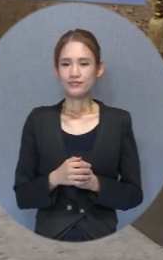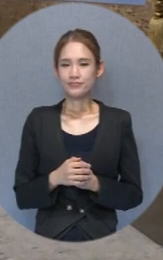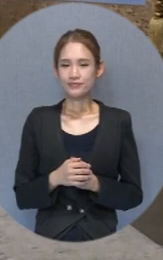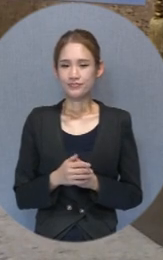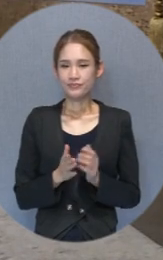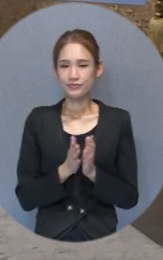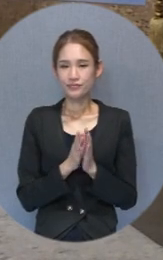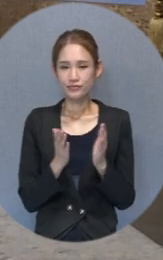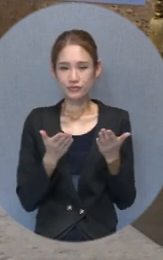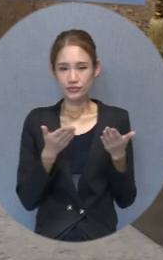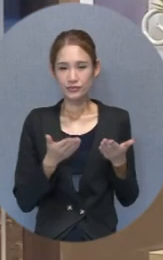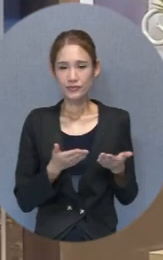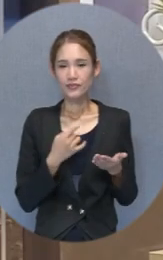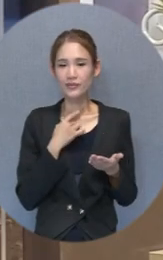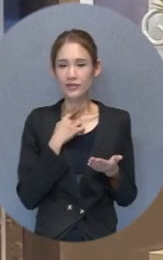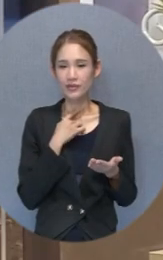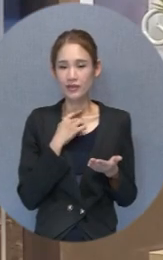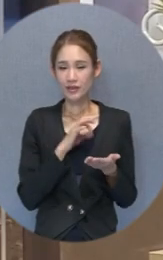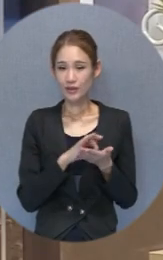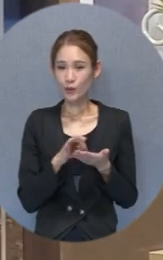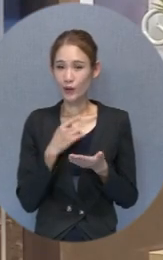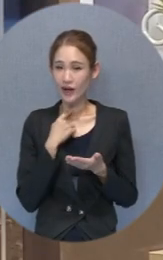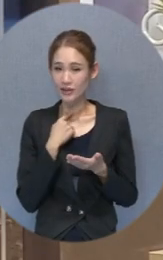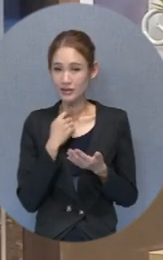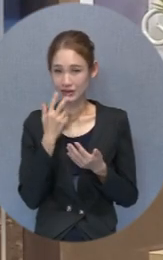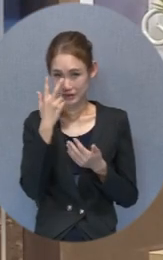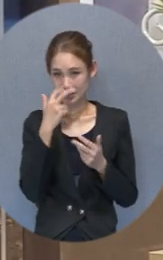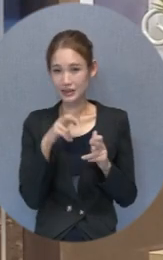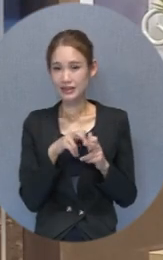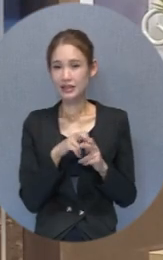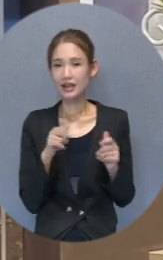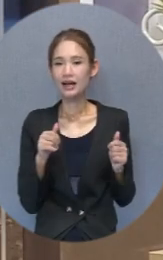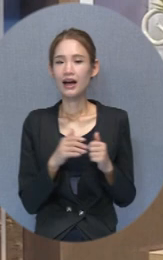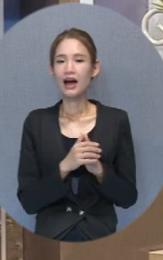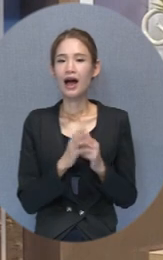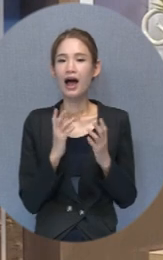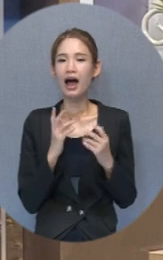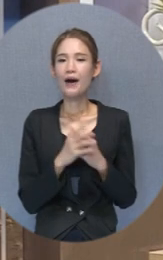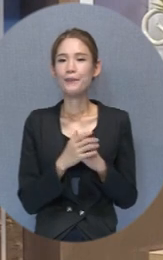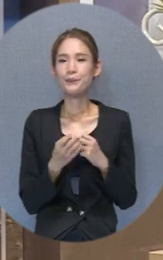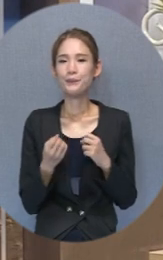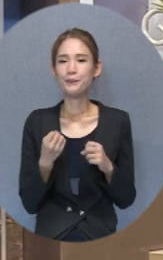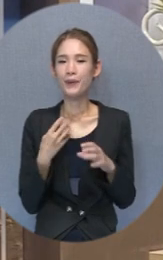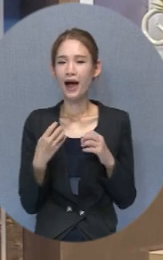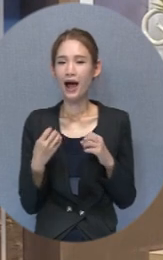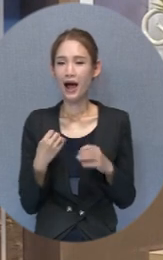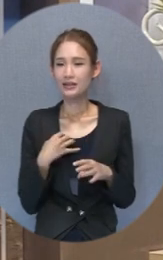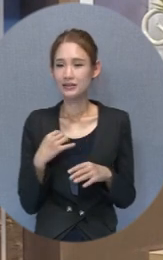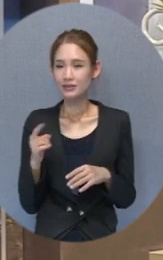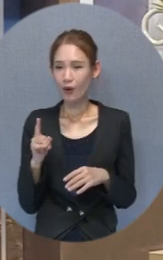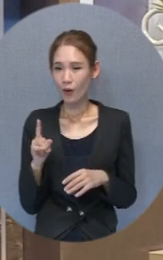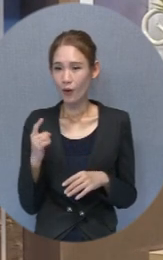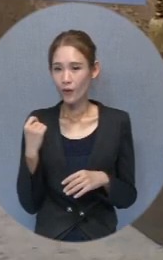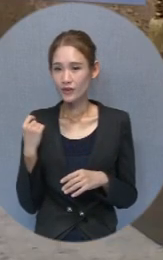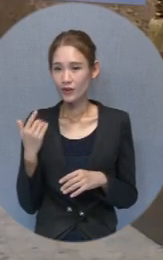교구제를 받아본 그리고 네. 또 이용해본 그 시각장애 아동들은 반응이 좀